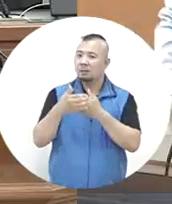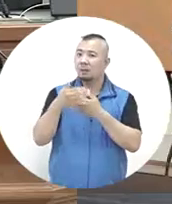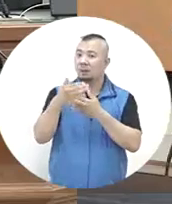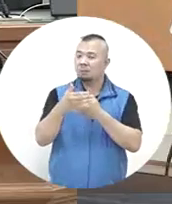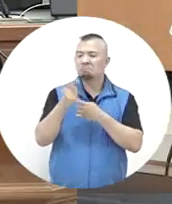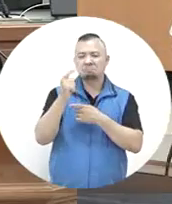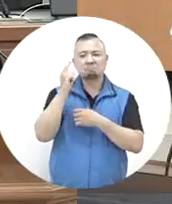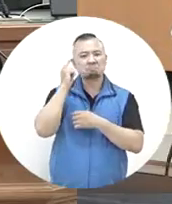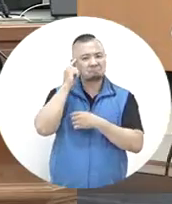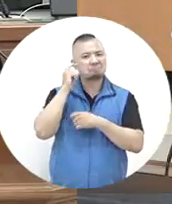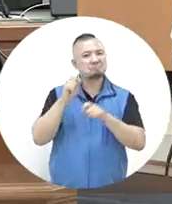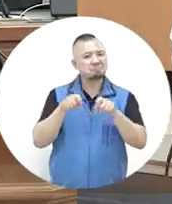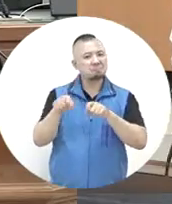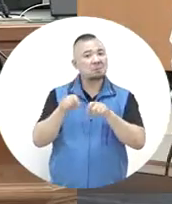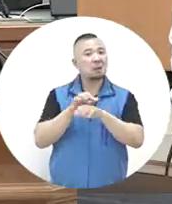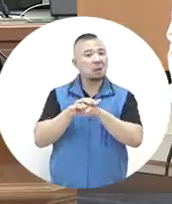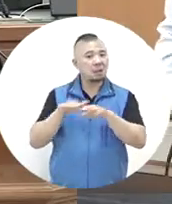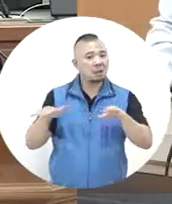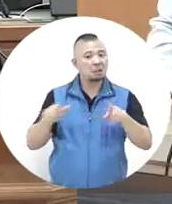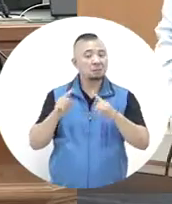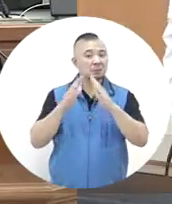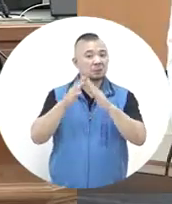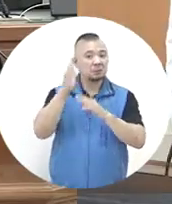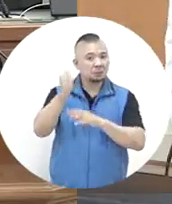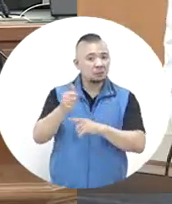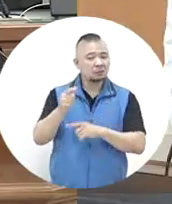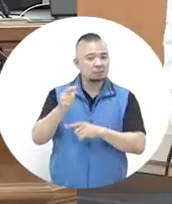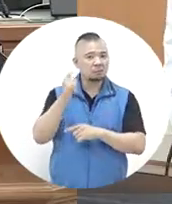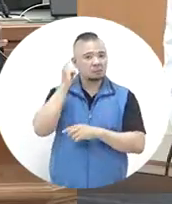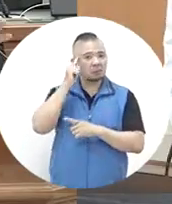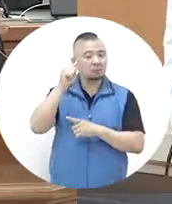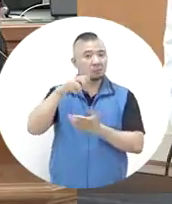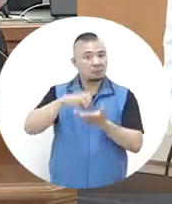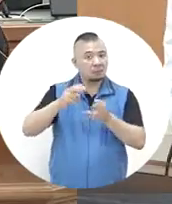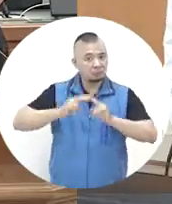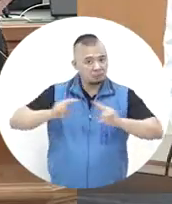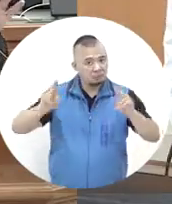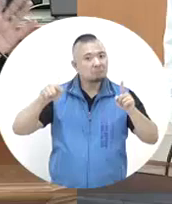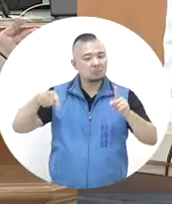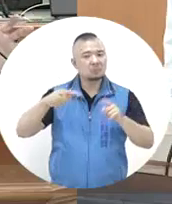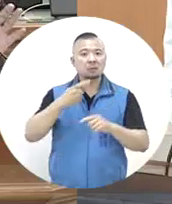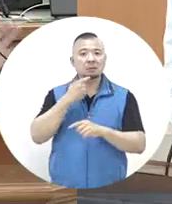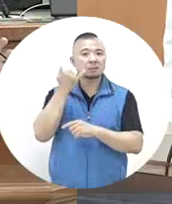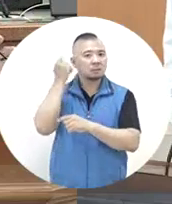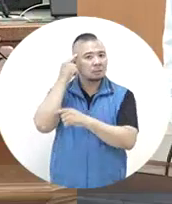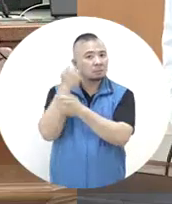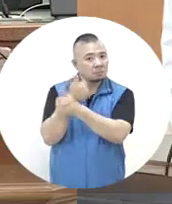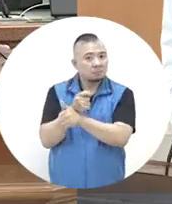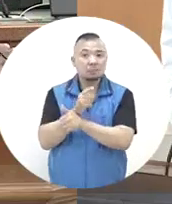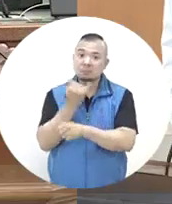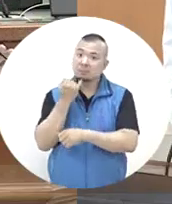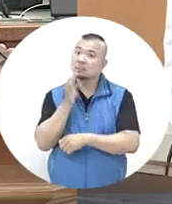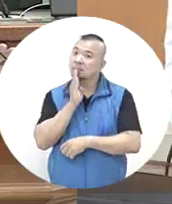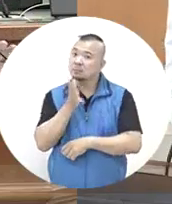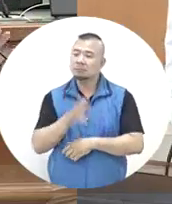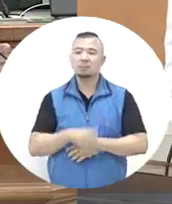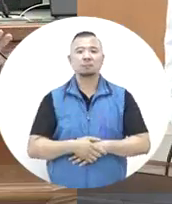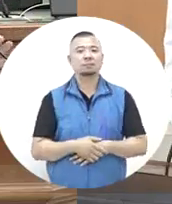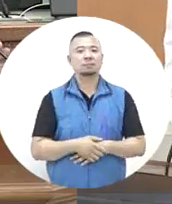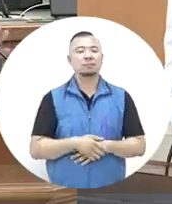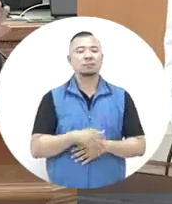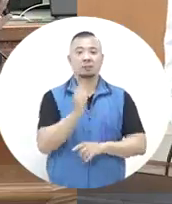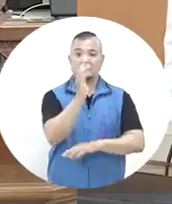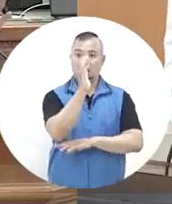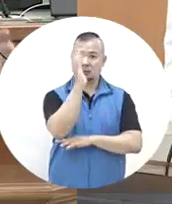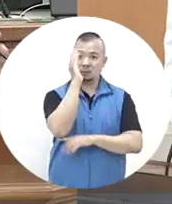长是不排除我们国家继续发展核能哦，我可以这样讲吗？ 国家面对要不要用核电，